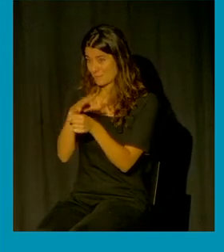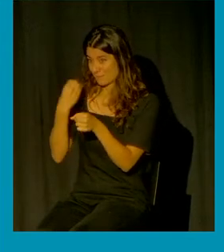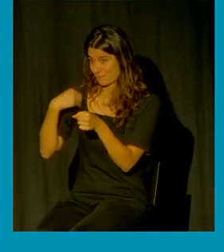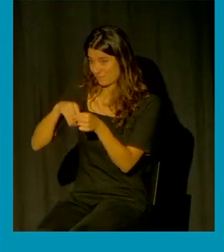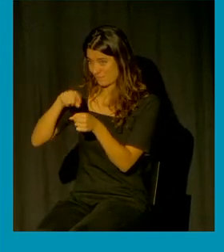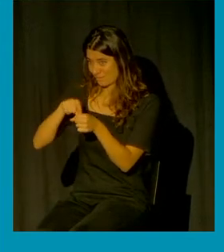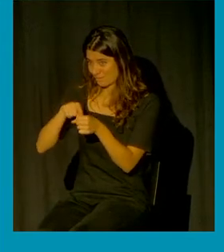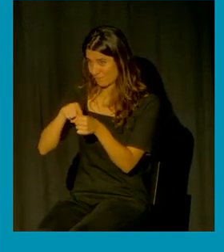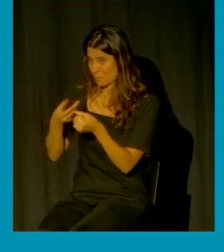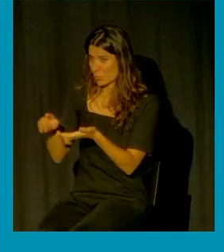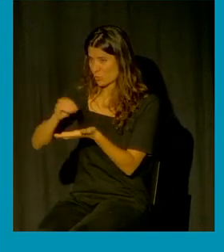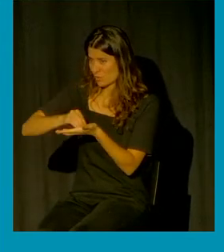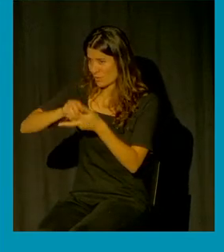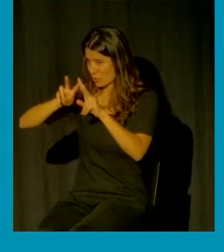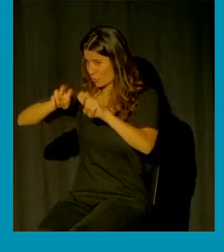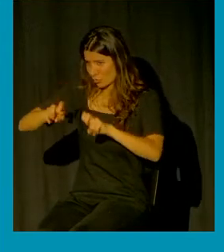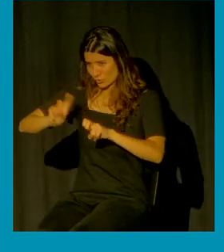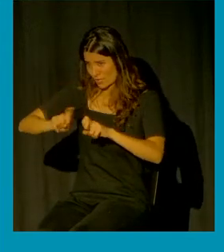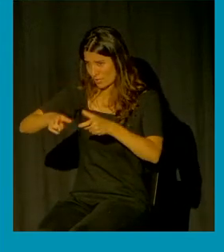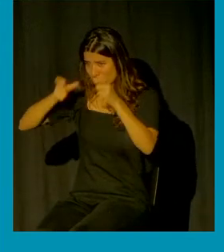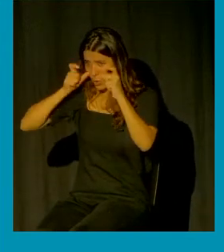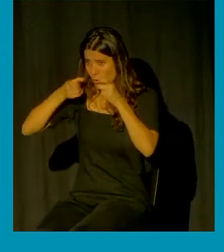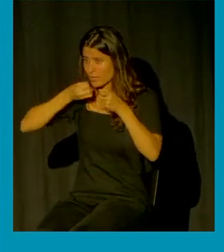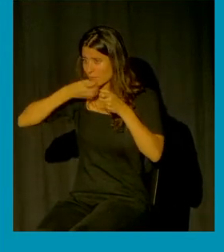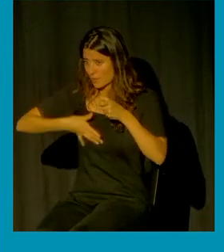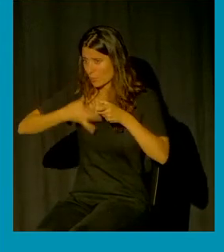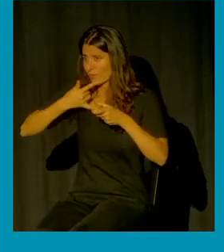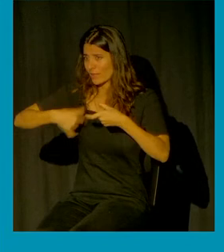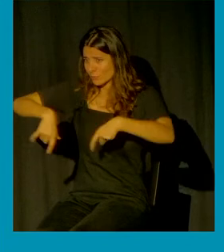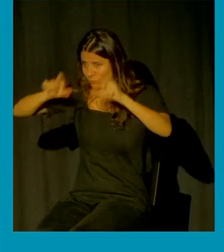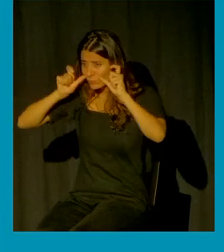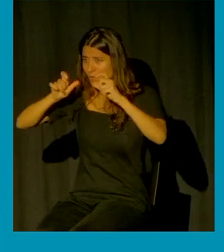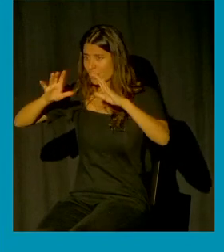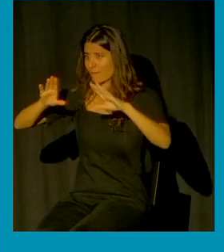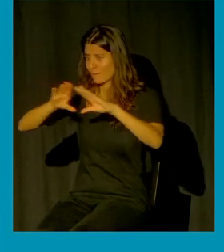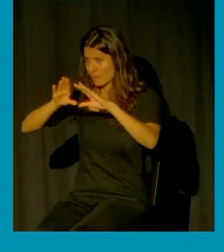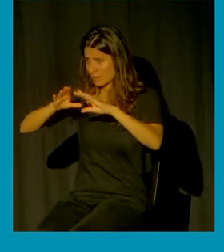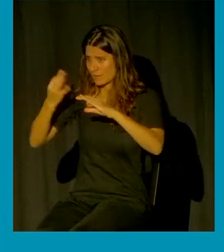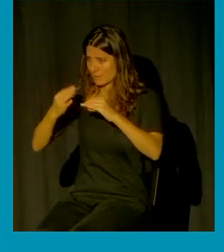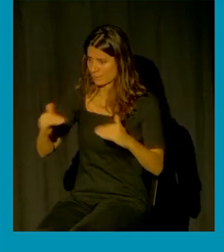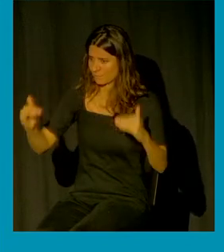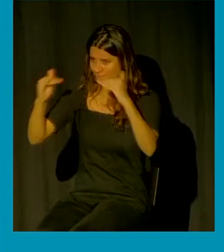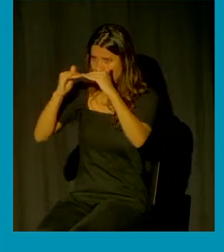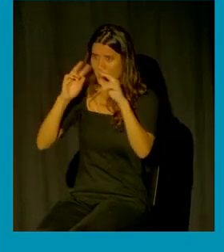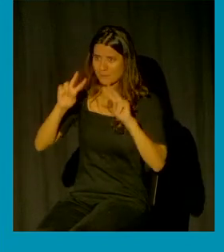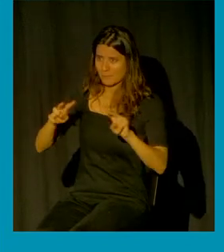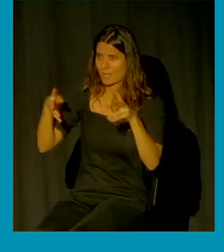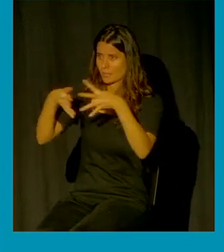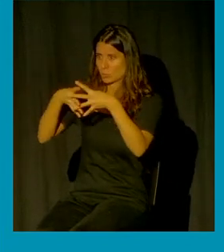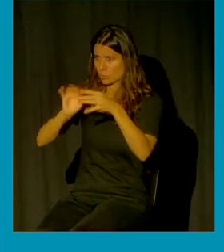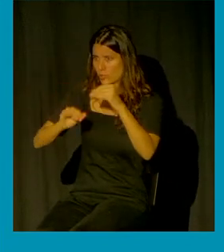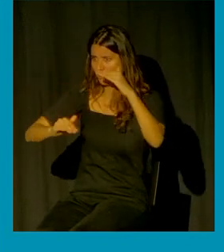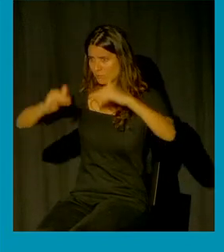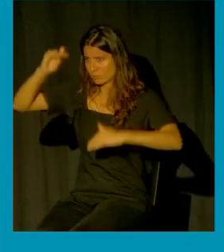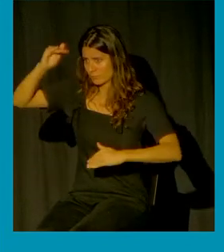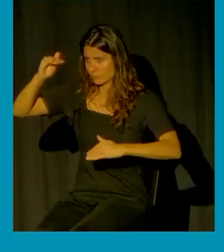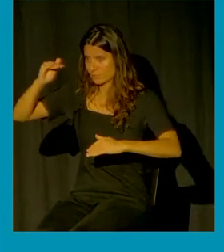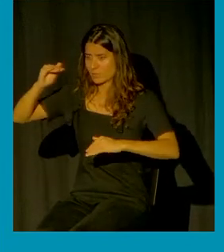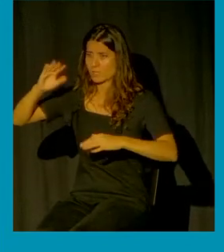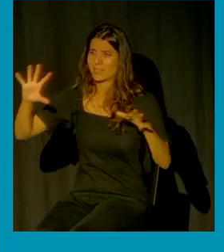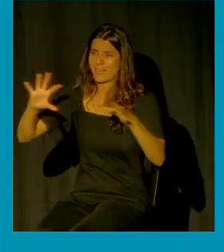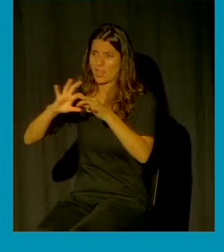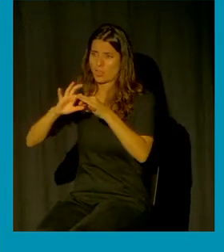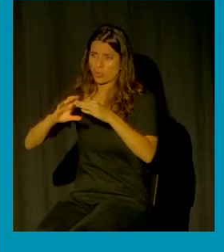d'aquestes infraccions amb les ulleres que toca que és el de la simetria i el de les relacions de poder i al final totes aquestes violències